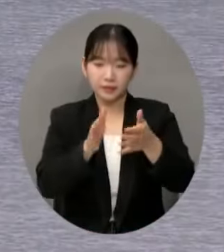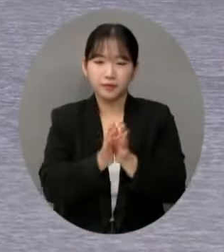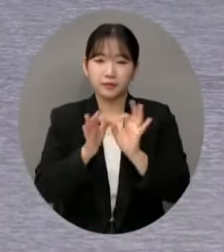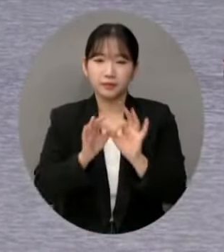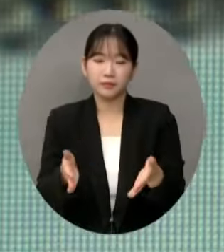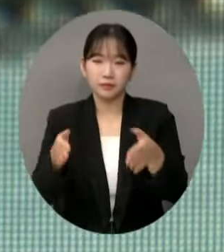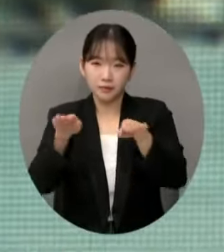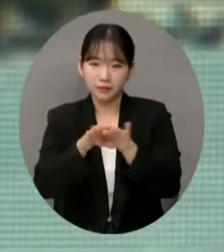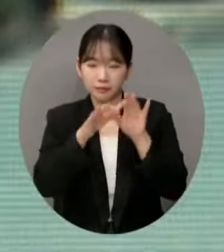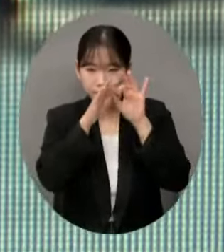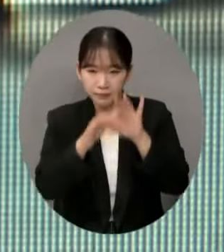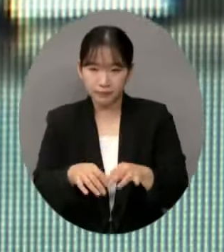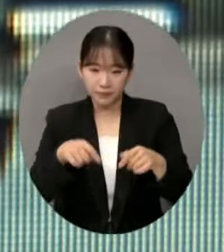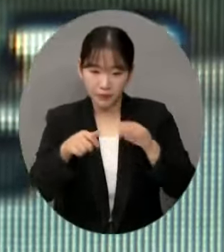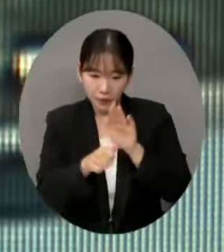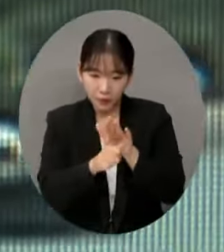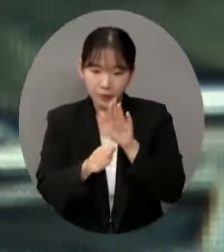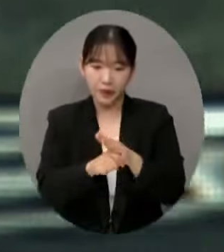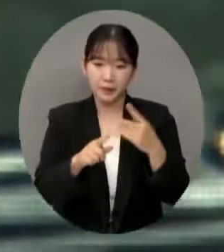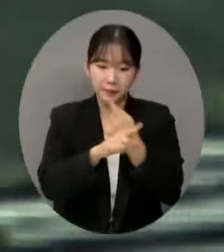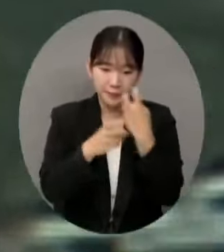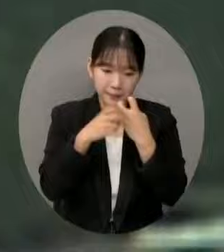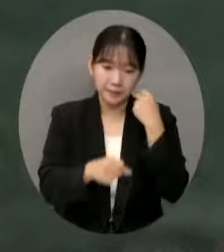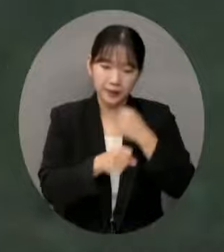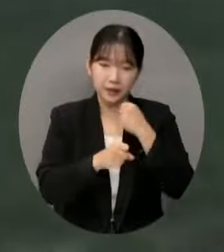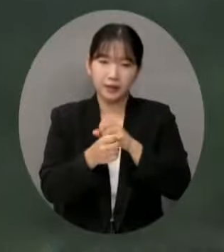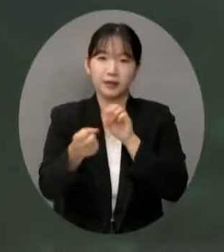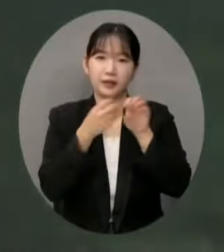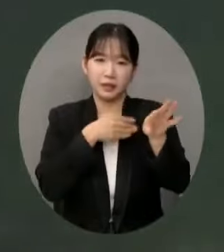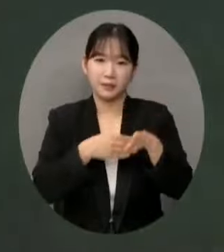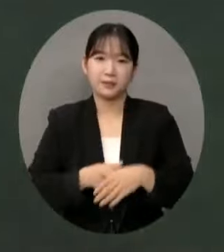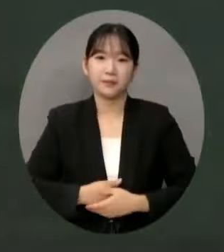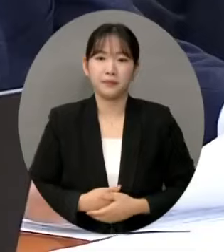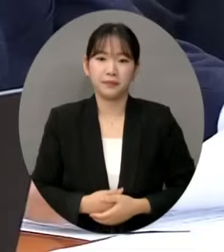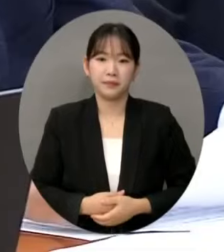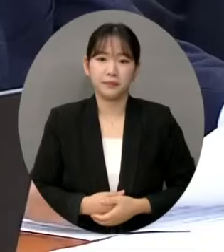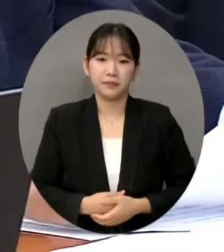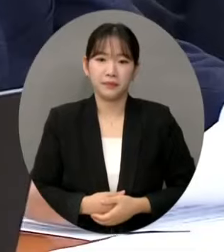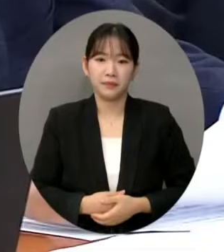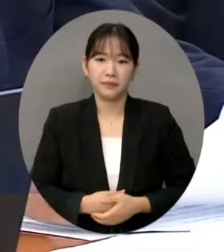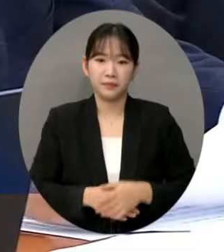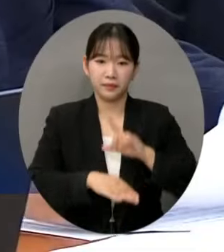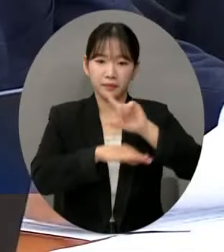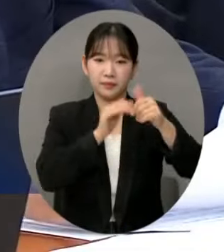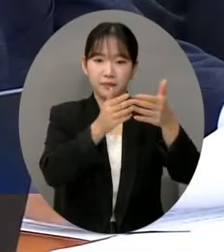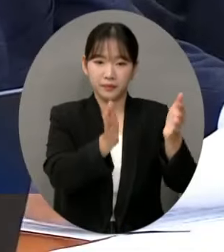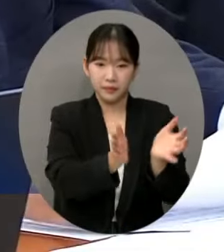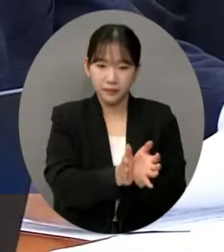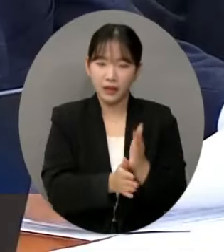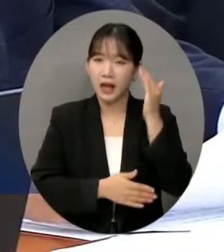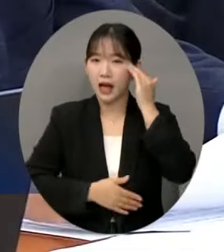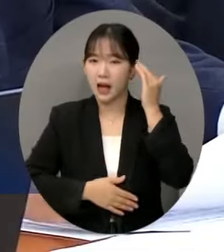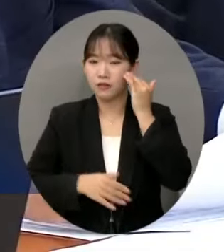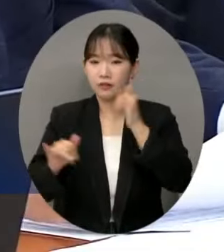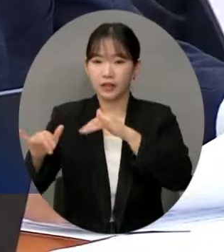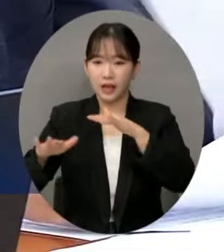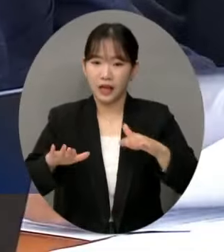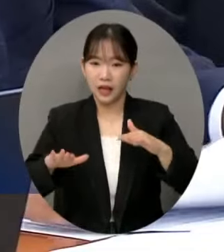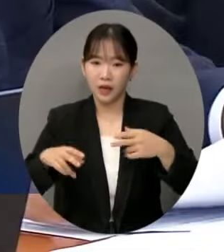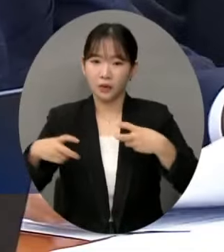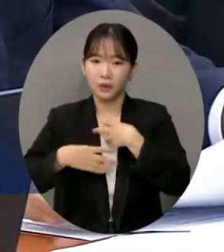관계기관과 지속적으로 협조해 개선책을 마련하겠다고 답변했습니다 지체하고 지금